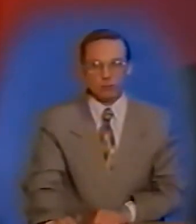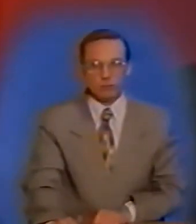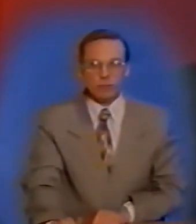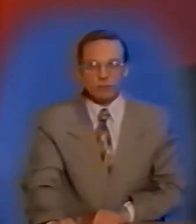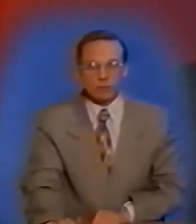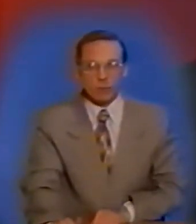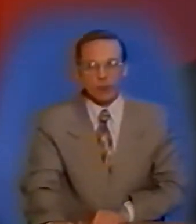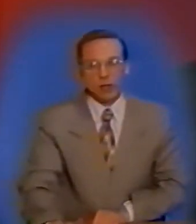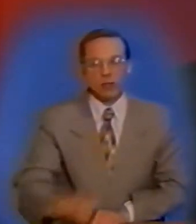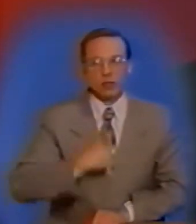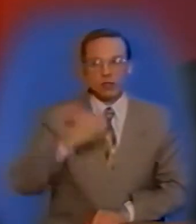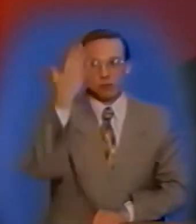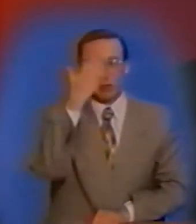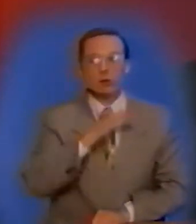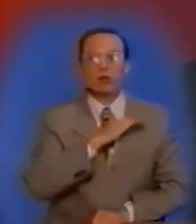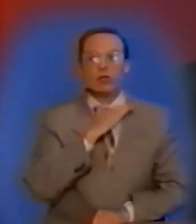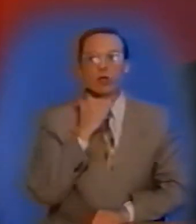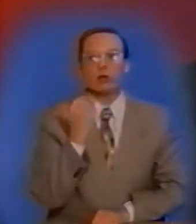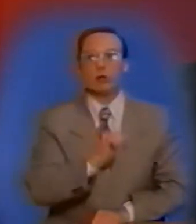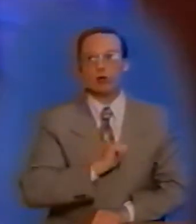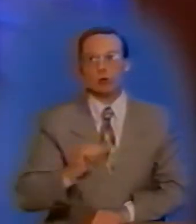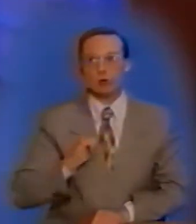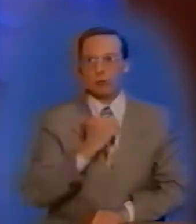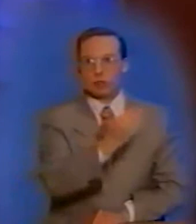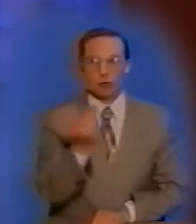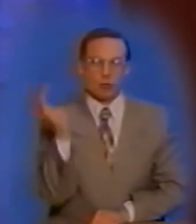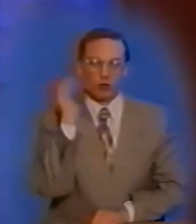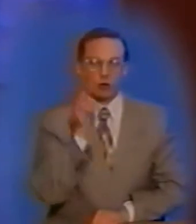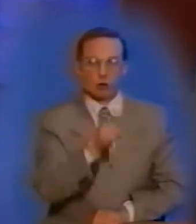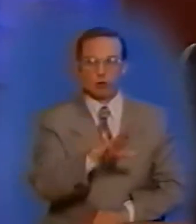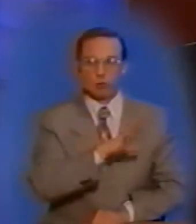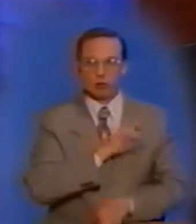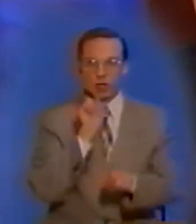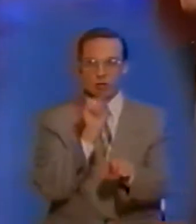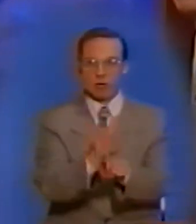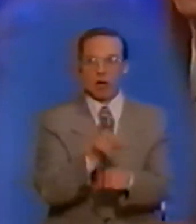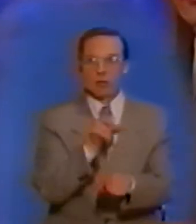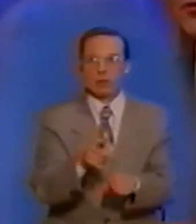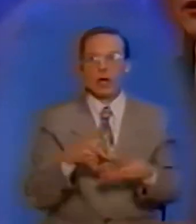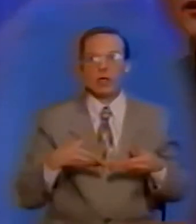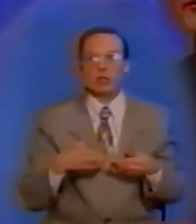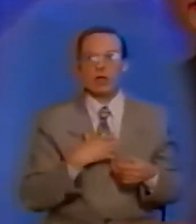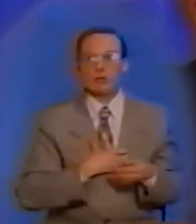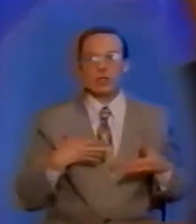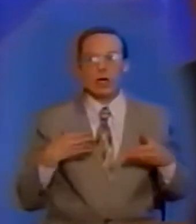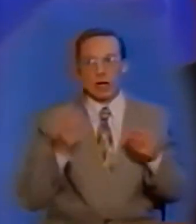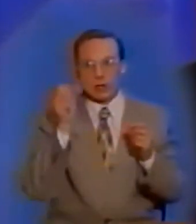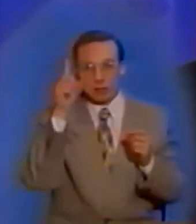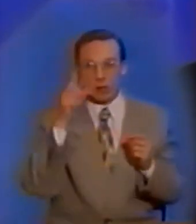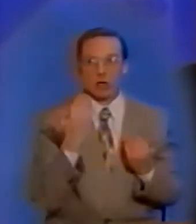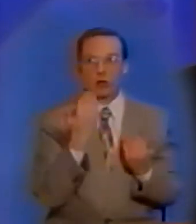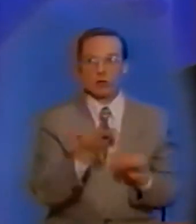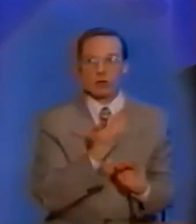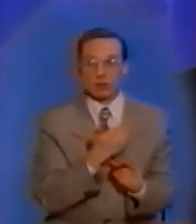Ir manau, kad labai daug nuo jūsų pačių priklauso. Taigi, jūs buvote įspėtas apie tą lemtingą akimirką. Tai yra